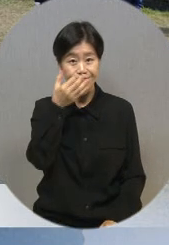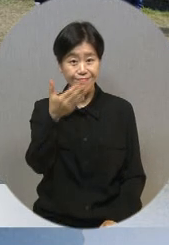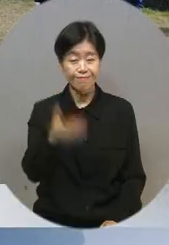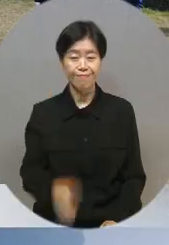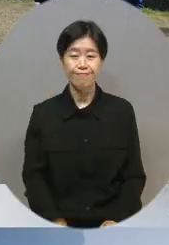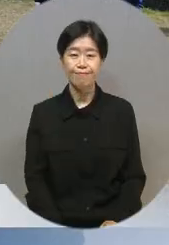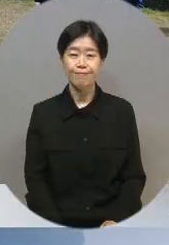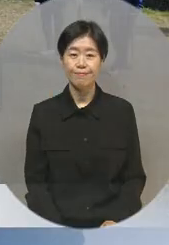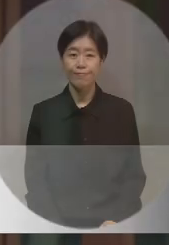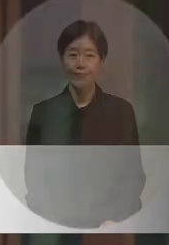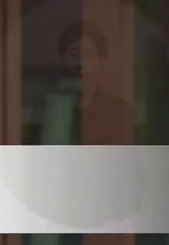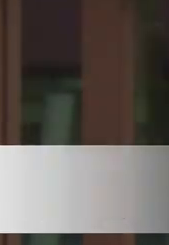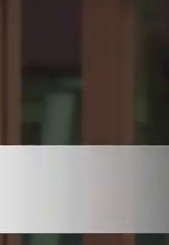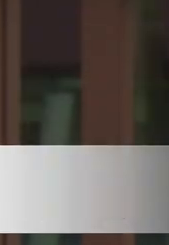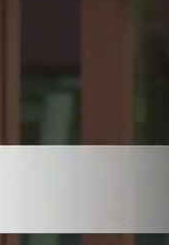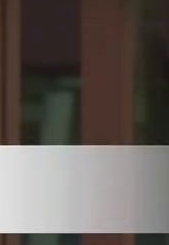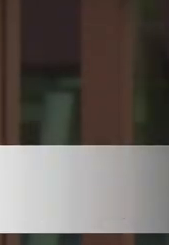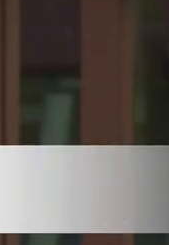떠나보시죠.